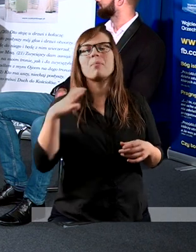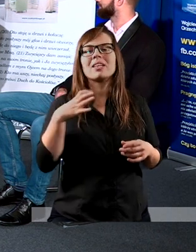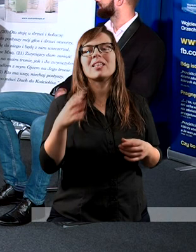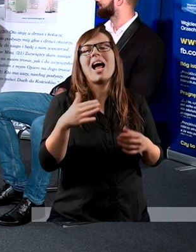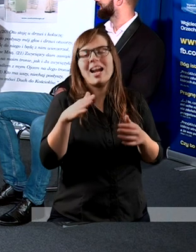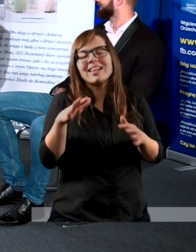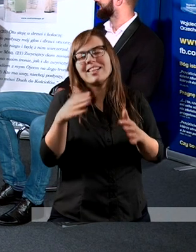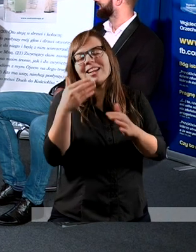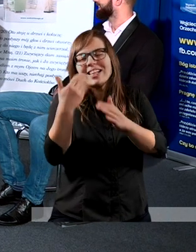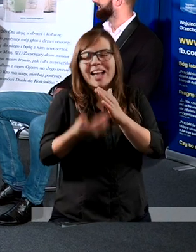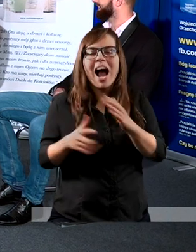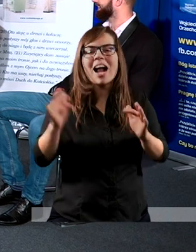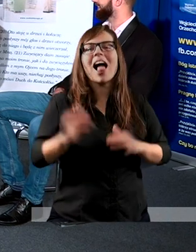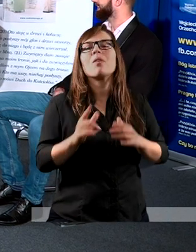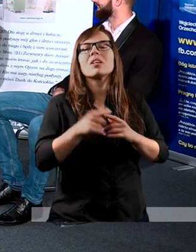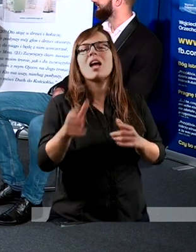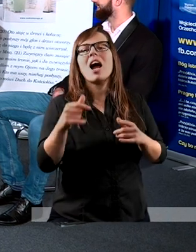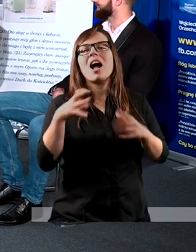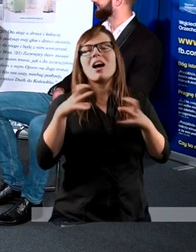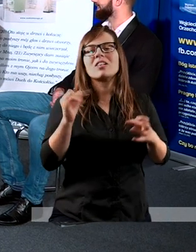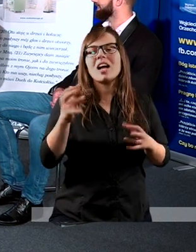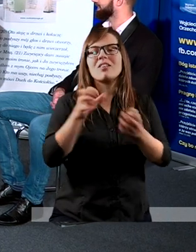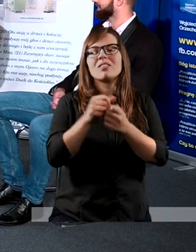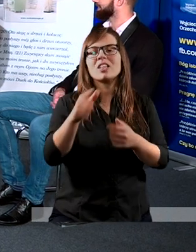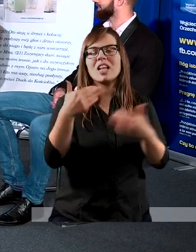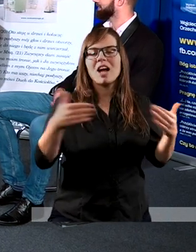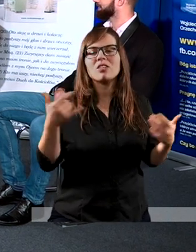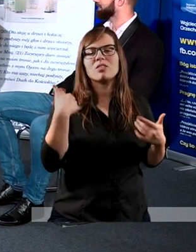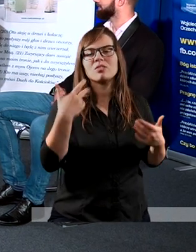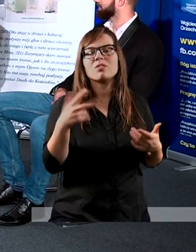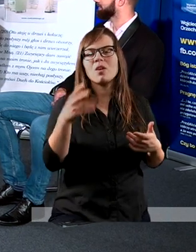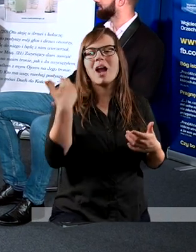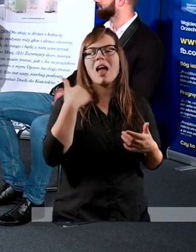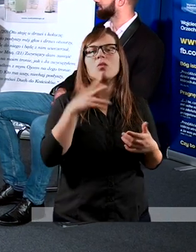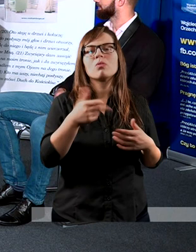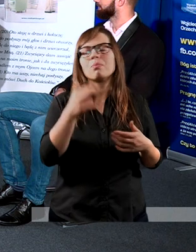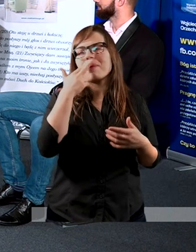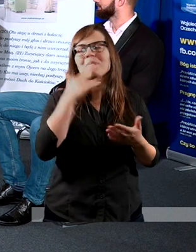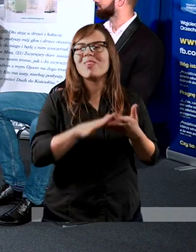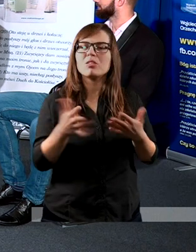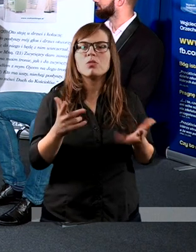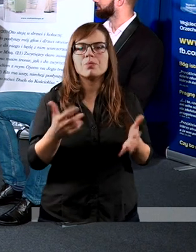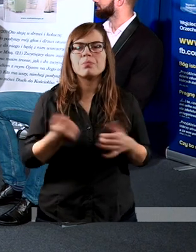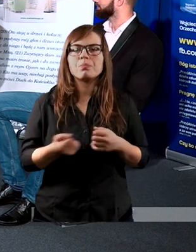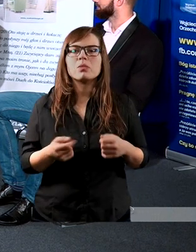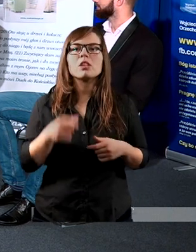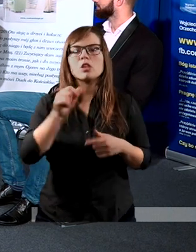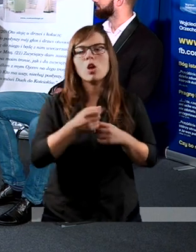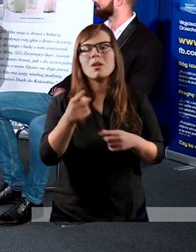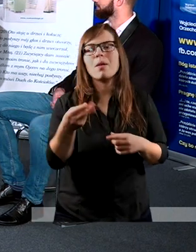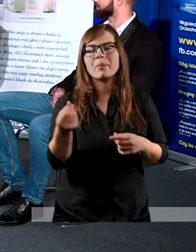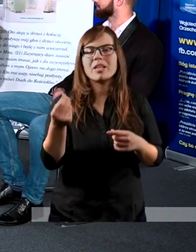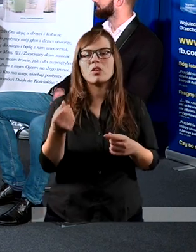zbijał lokal obok, ale to jest inna sprawa. Jako aktorka chrześcijanka na pewno nie wystąpiłabym w reklamie alkoholu i papierosów. Też za żadne